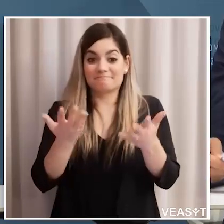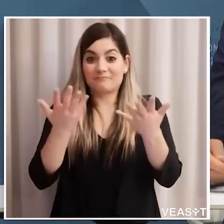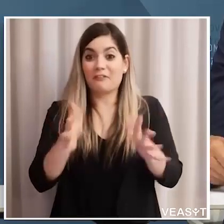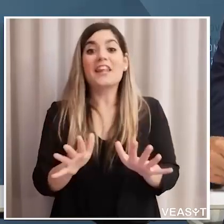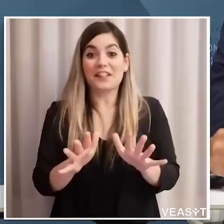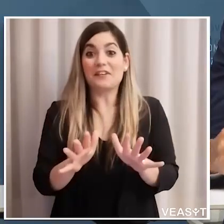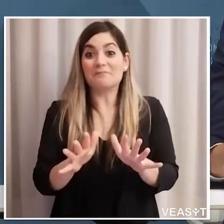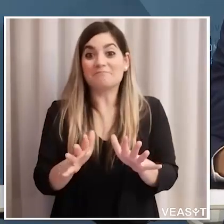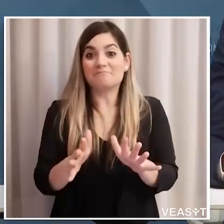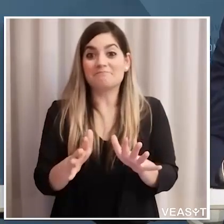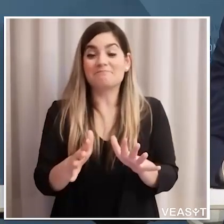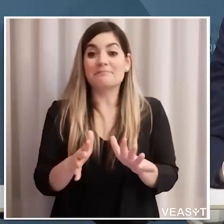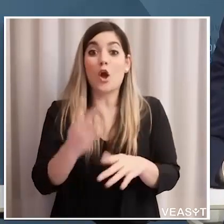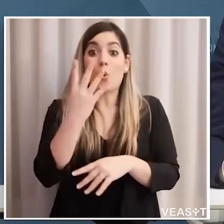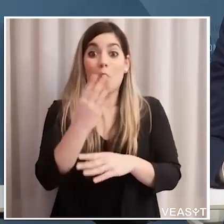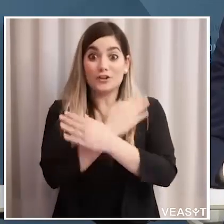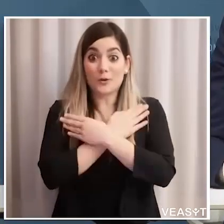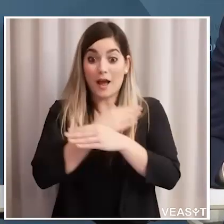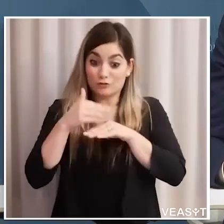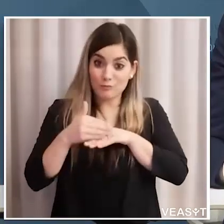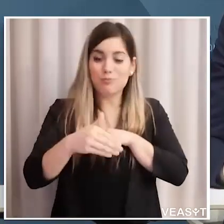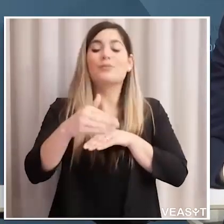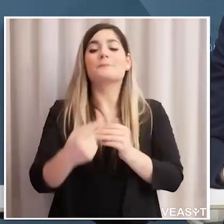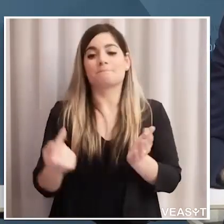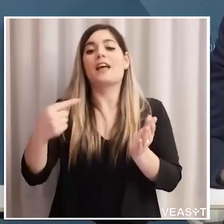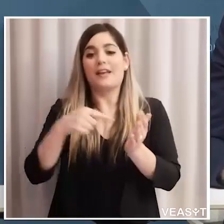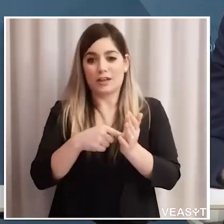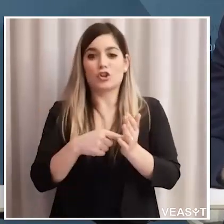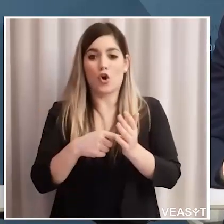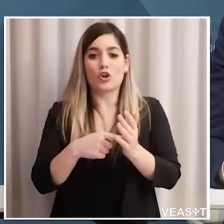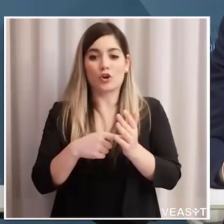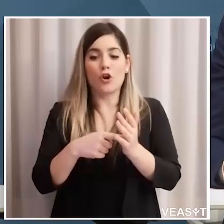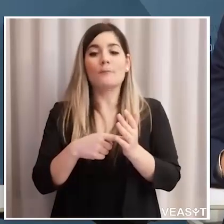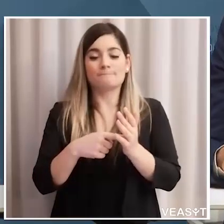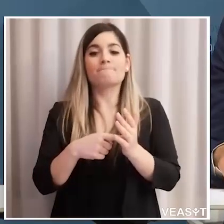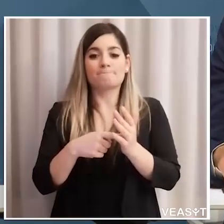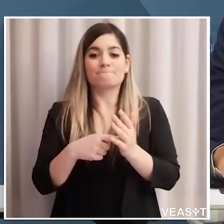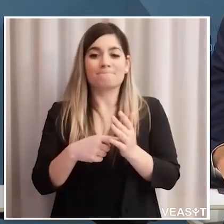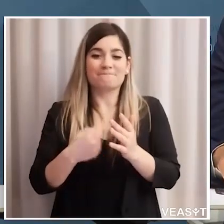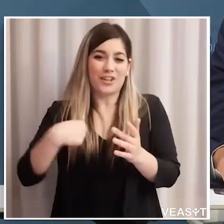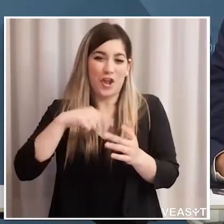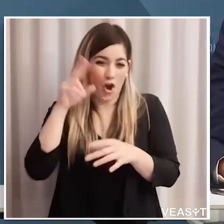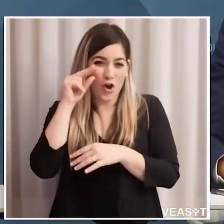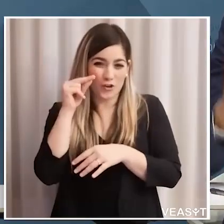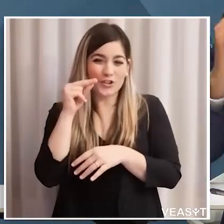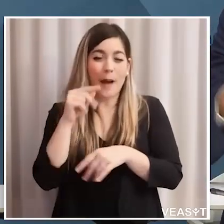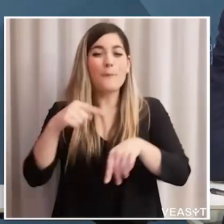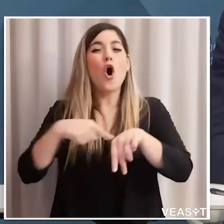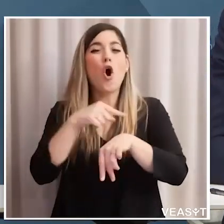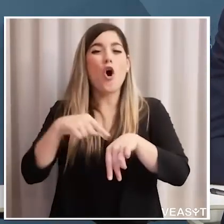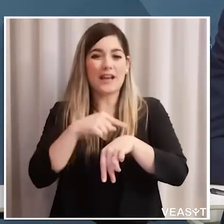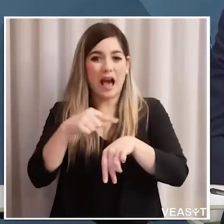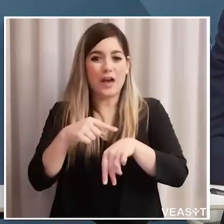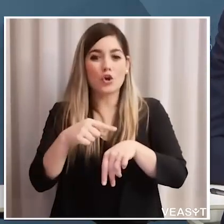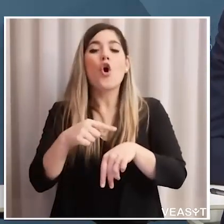Questo è tutto. Come detto, dal 4 maggio in poi si ritornerà all'offerta che conosciamo, che è quella